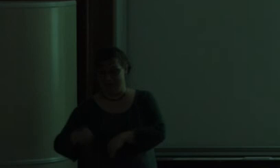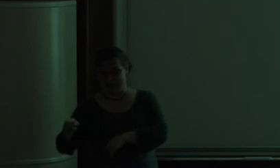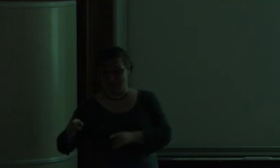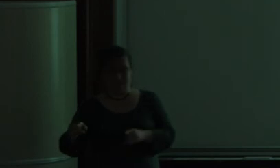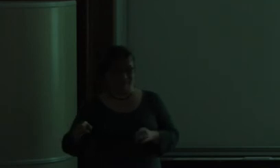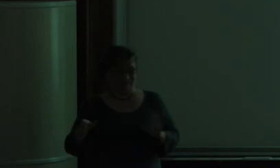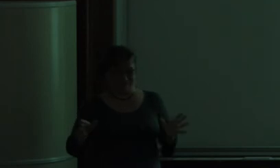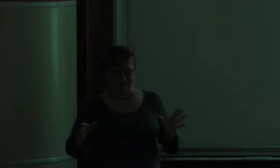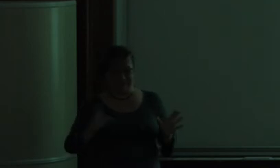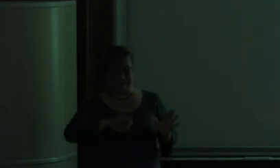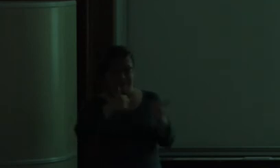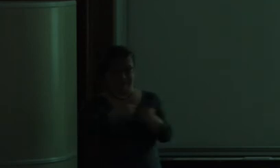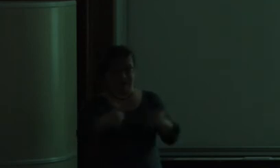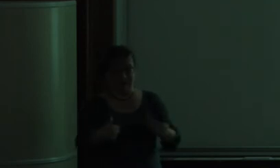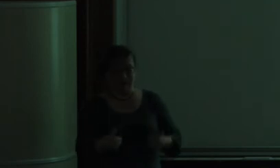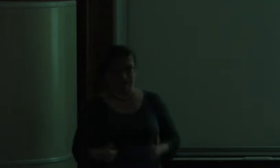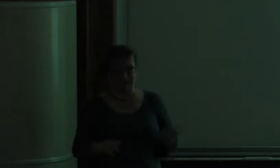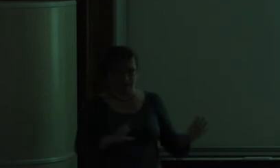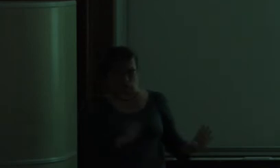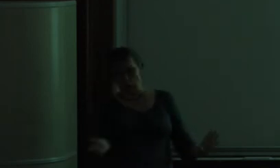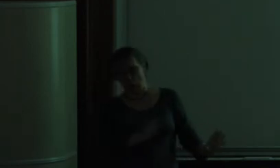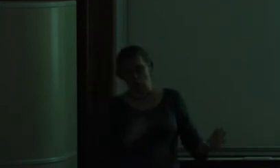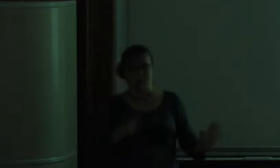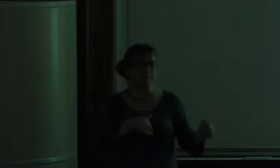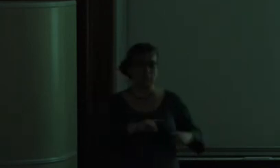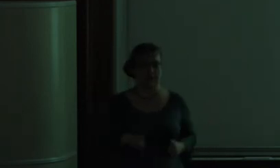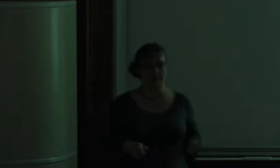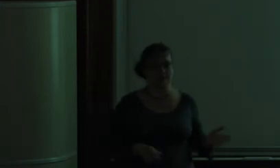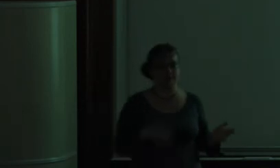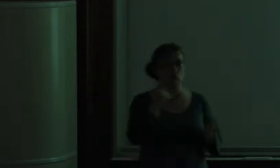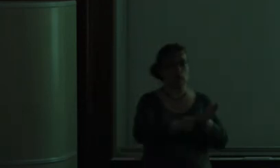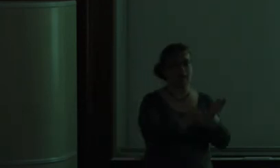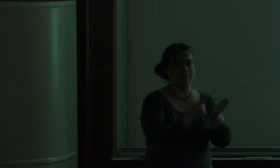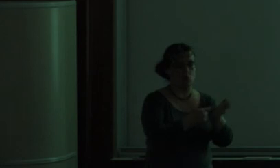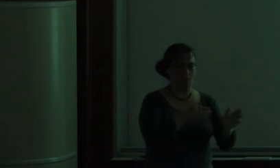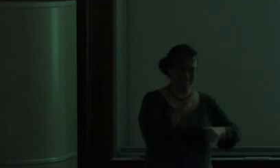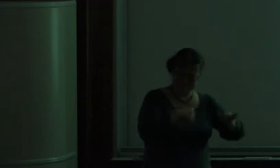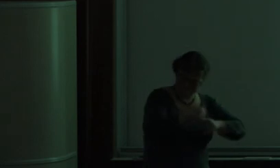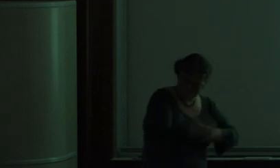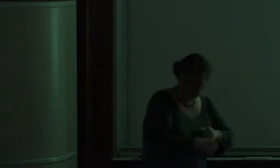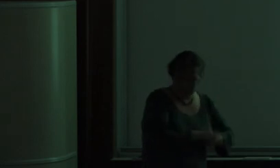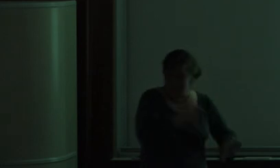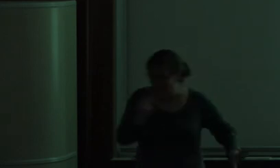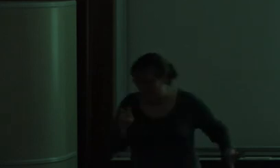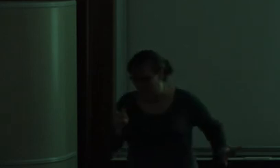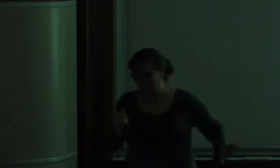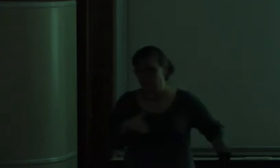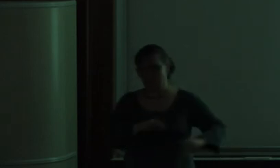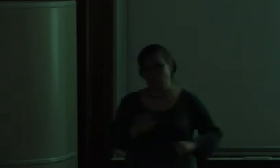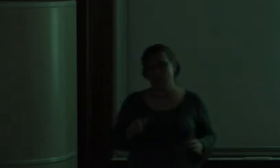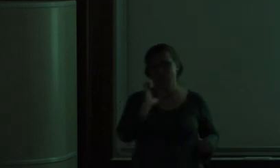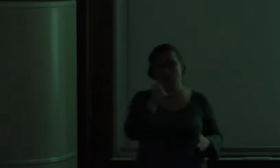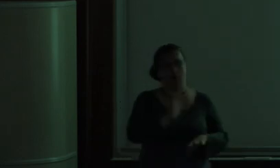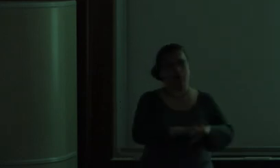Donc, essayez de les isoler au maximum. Voilà. C'était à peu près l'idée que je voulais vous faire